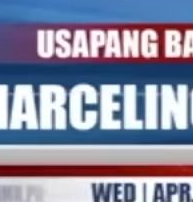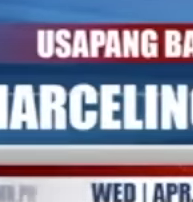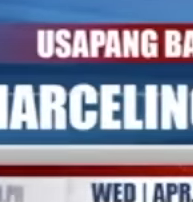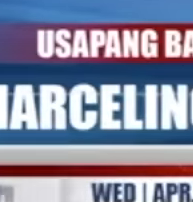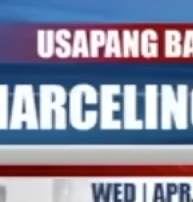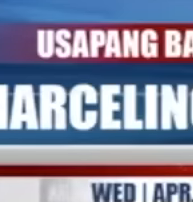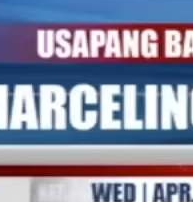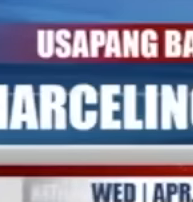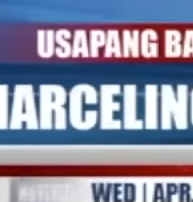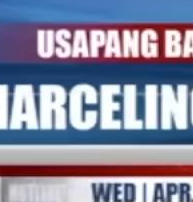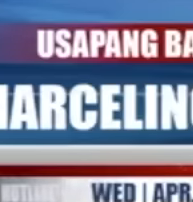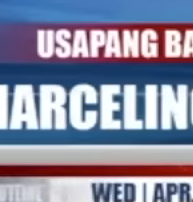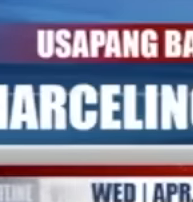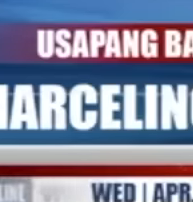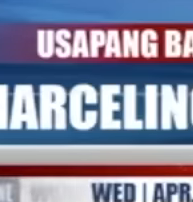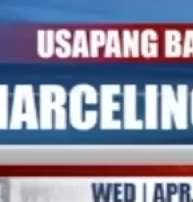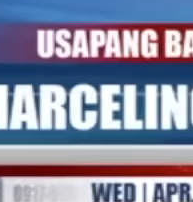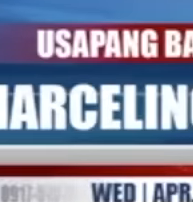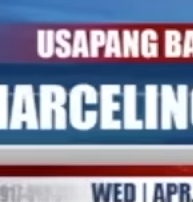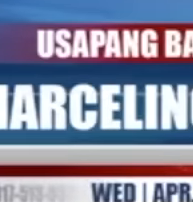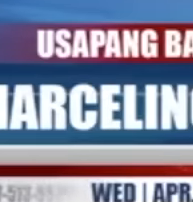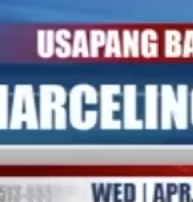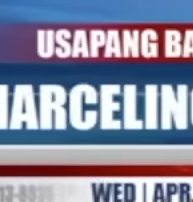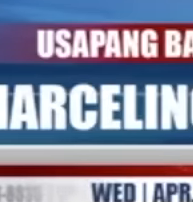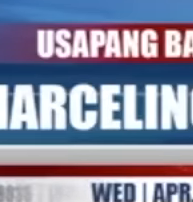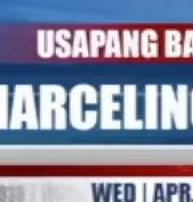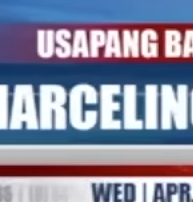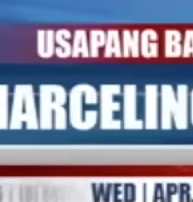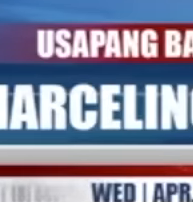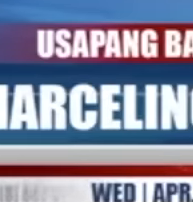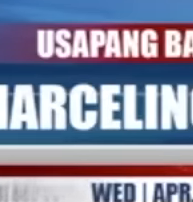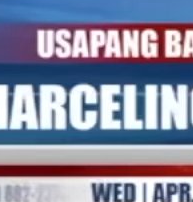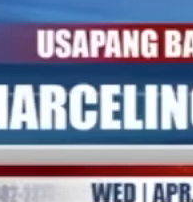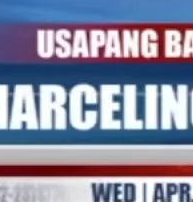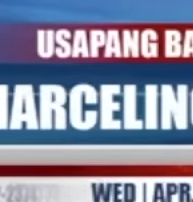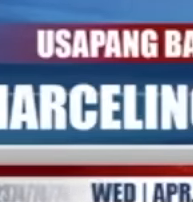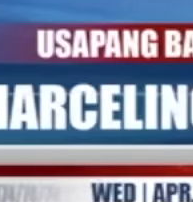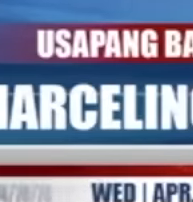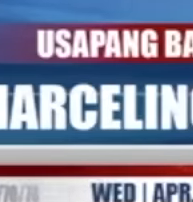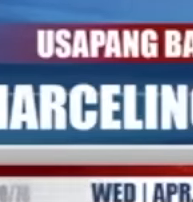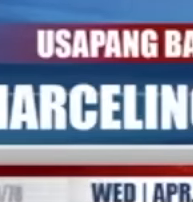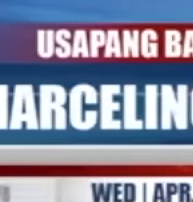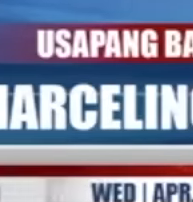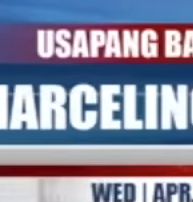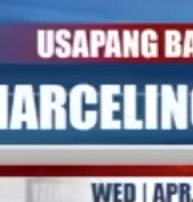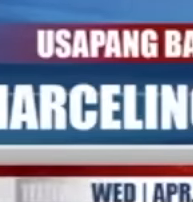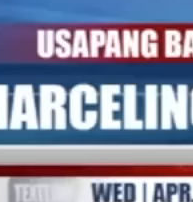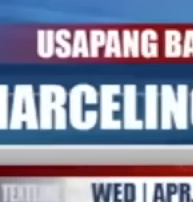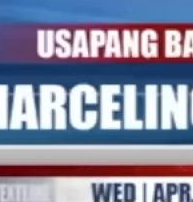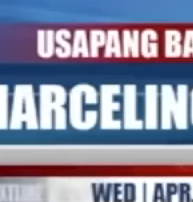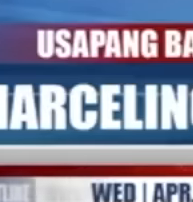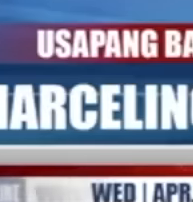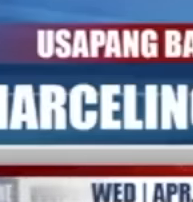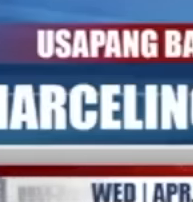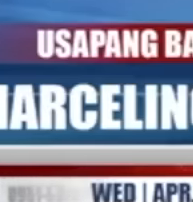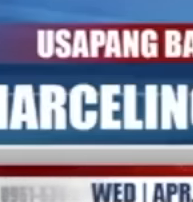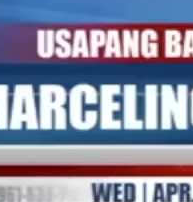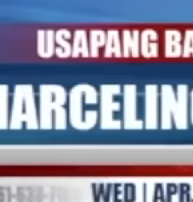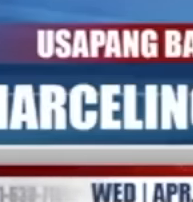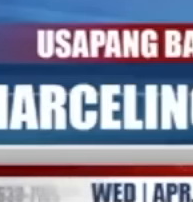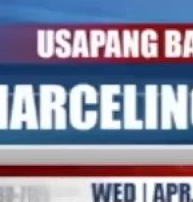ni senator Raffy Tulfo at that time so para bang oh sabi niya pakinggan mo to h nagtalo pa talaga sila sa